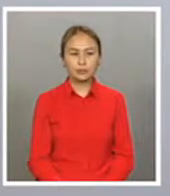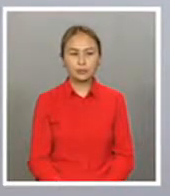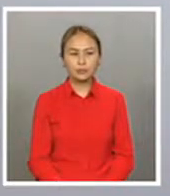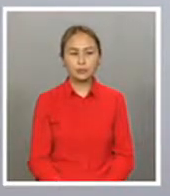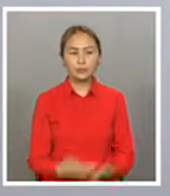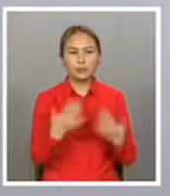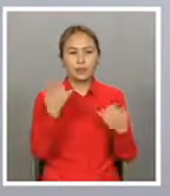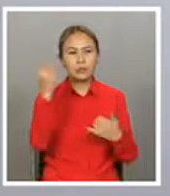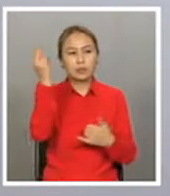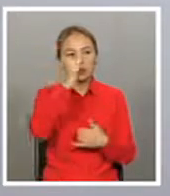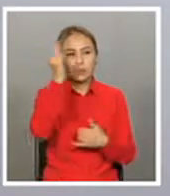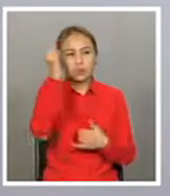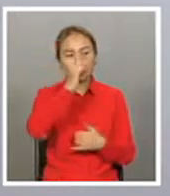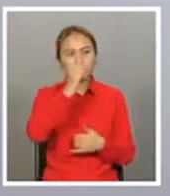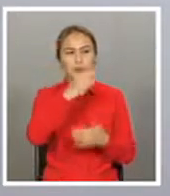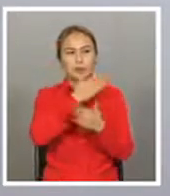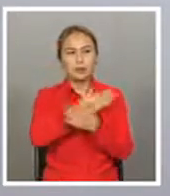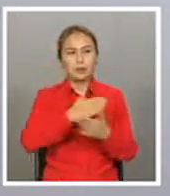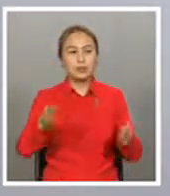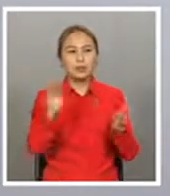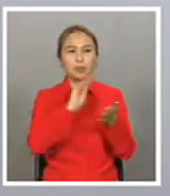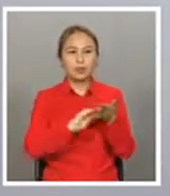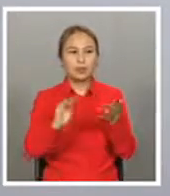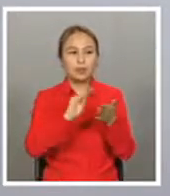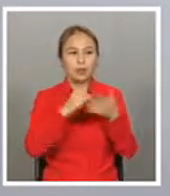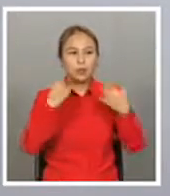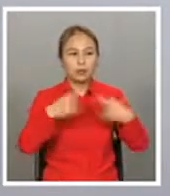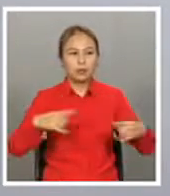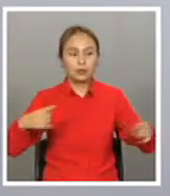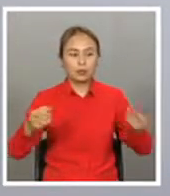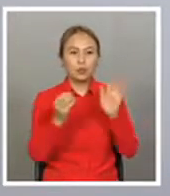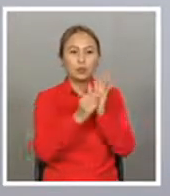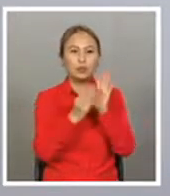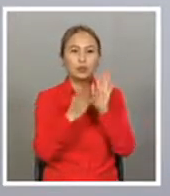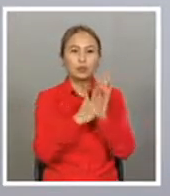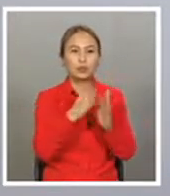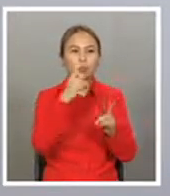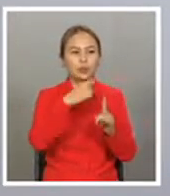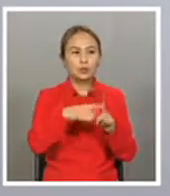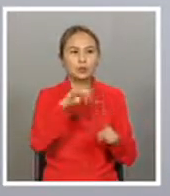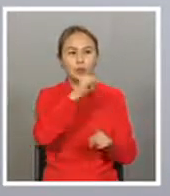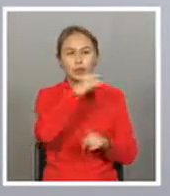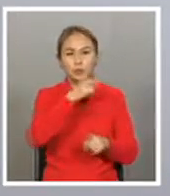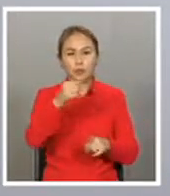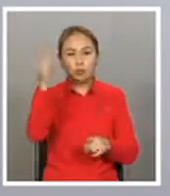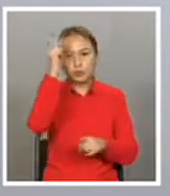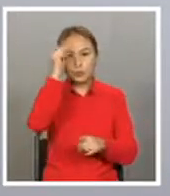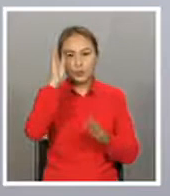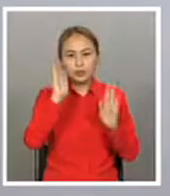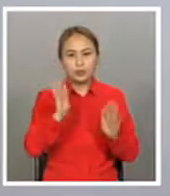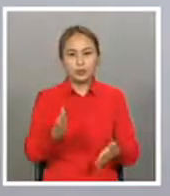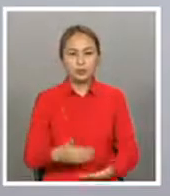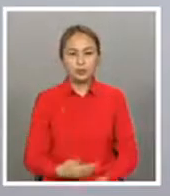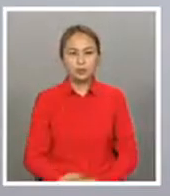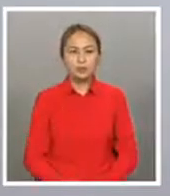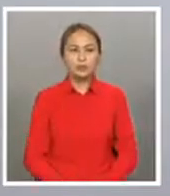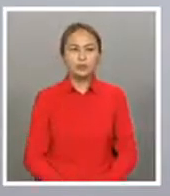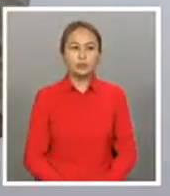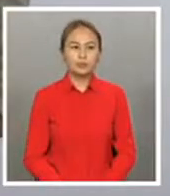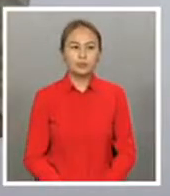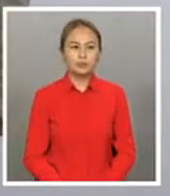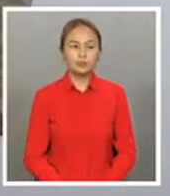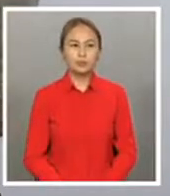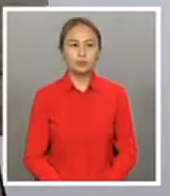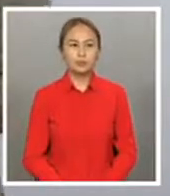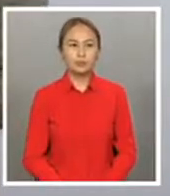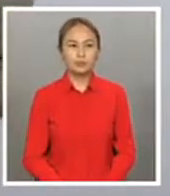Бүгінгі сабақта сіз бөлімдері әртүрлі бөлшектерді қосу және азайтуды үйренесіз.